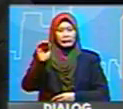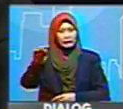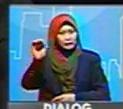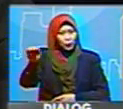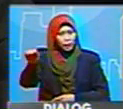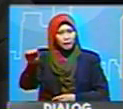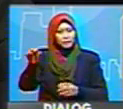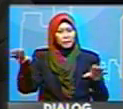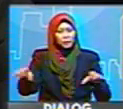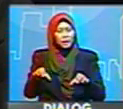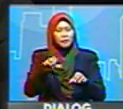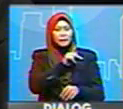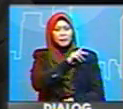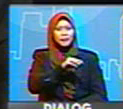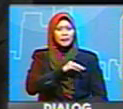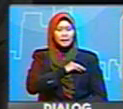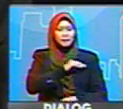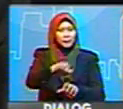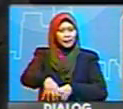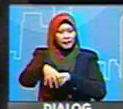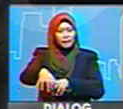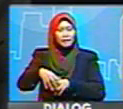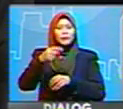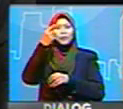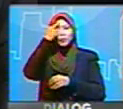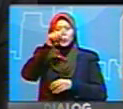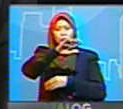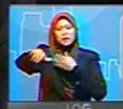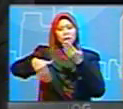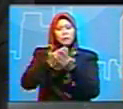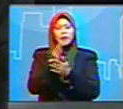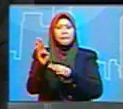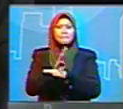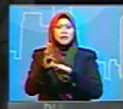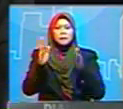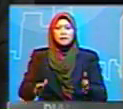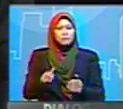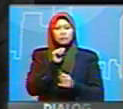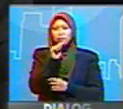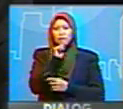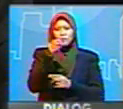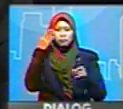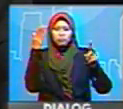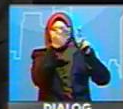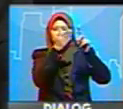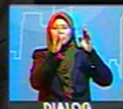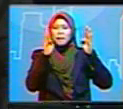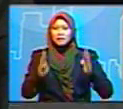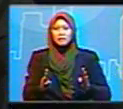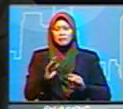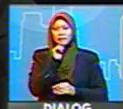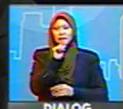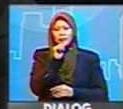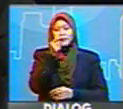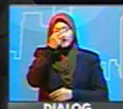dibuat Menteri pertanian dan industri asas tani itu ditujukan kepada semua peniaga tanpa mengira kaum supaya menurunkan harga barang berikutan